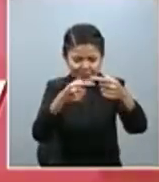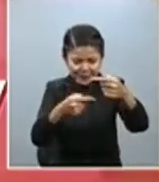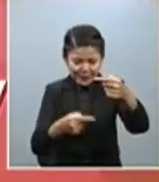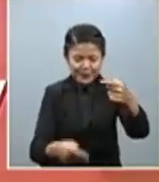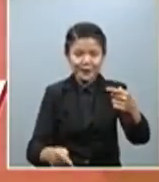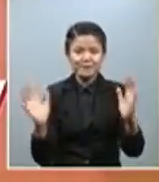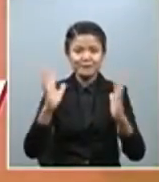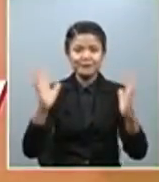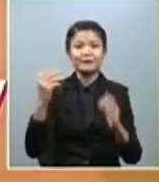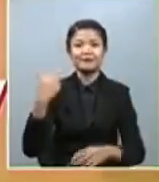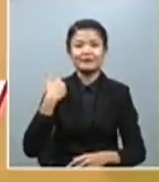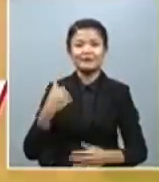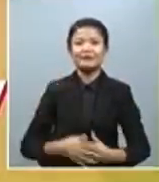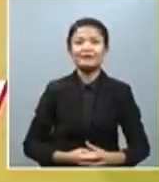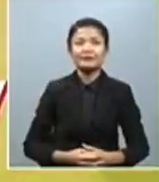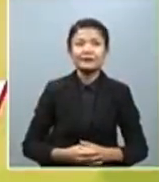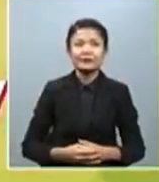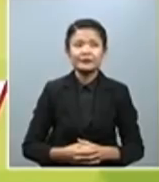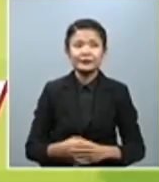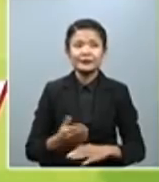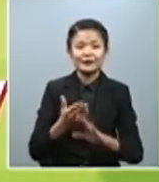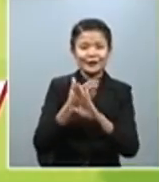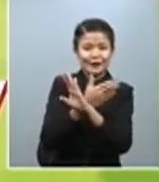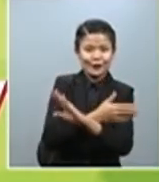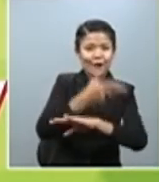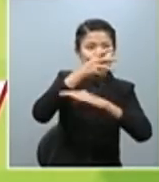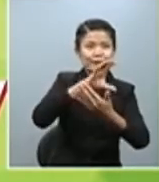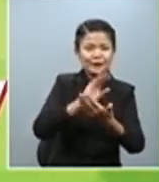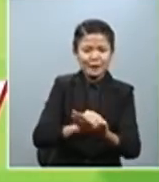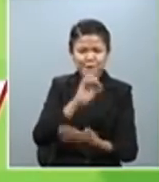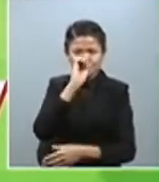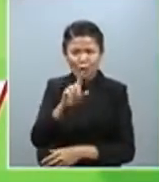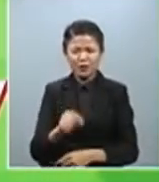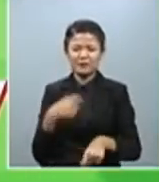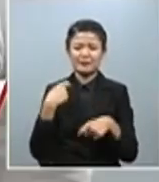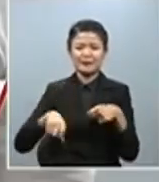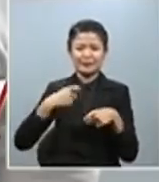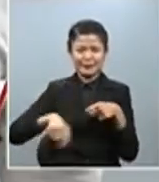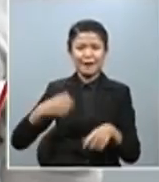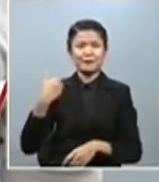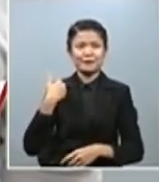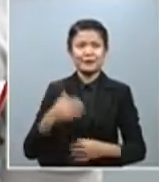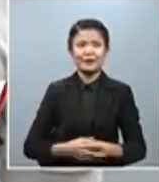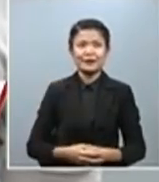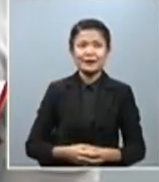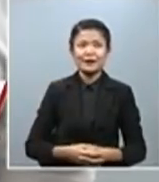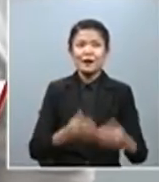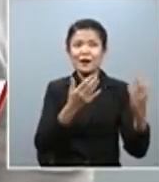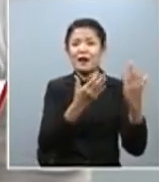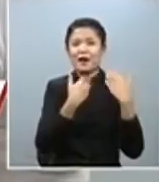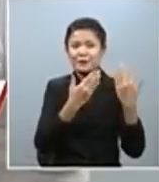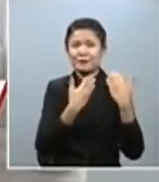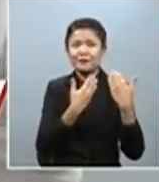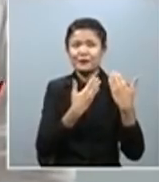างมากมายซึ่งเบื้องหลังกว่าจะได้ฉากให้สาวๆฟินก็ต้องบอกว่าแอบยากพอสมควรค่ะ ฉากอาบน้ำอันนั้นคือ2